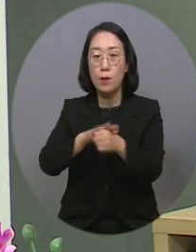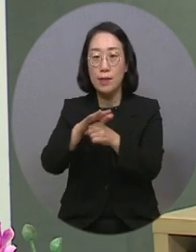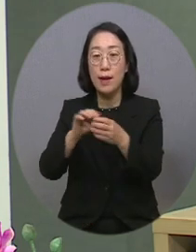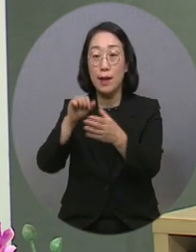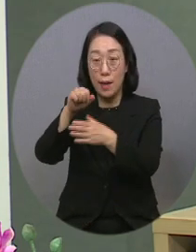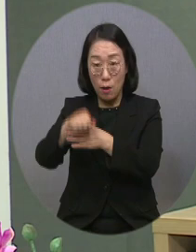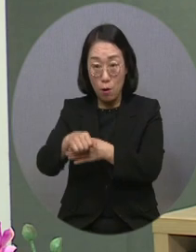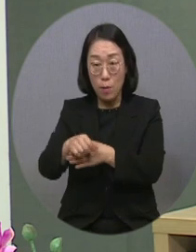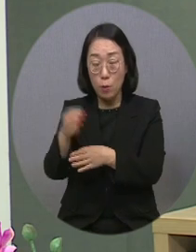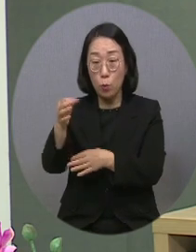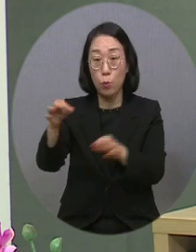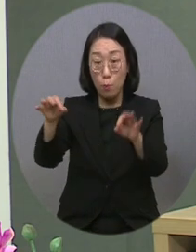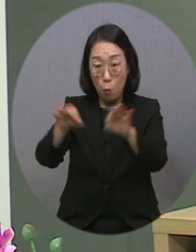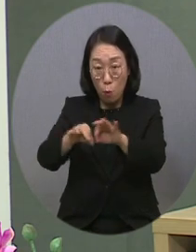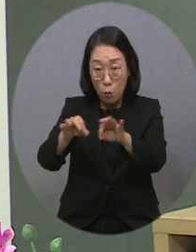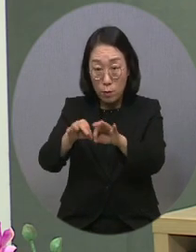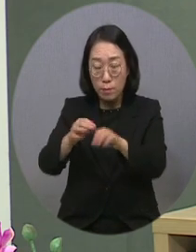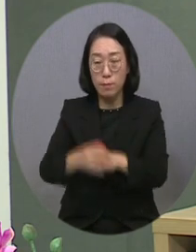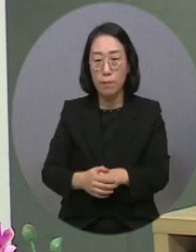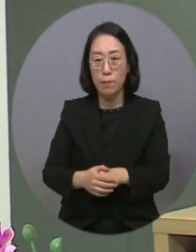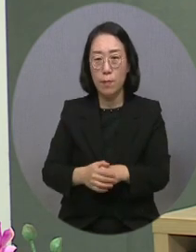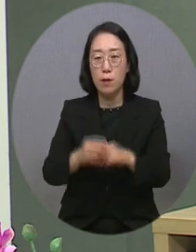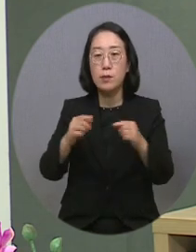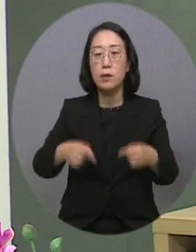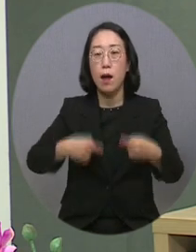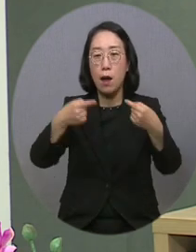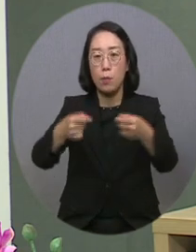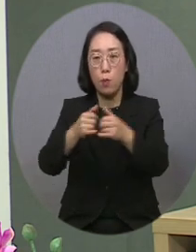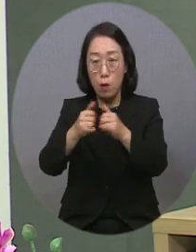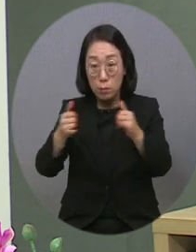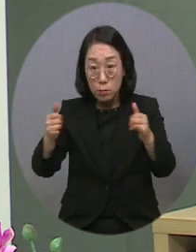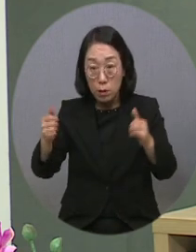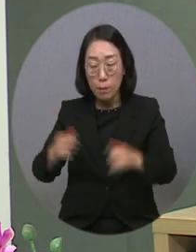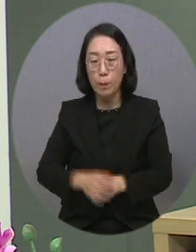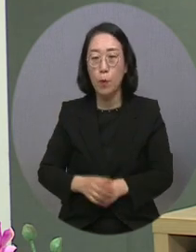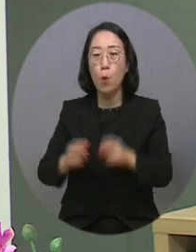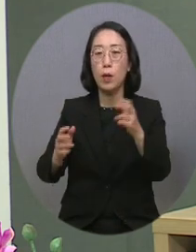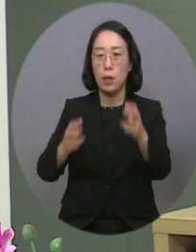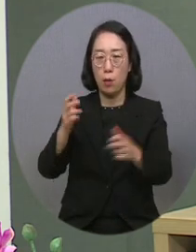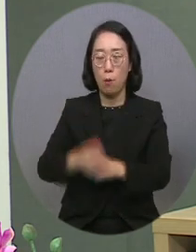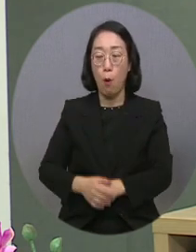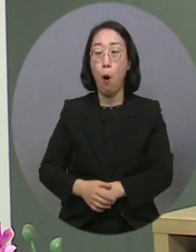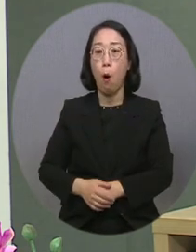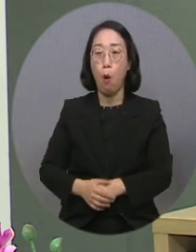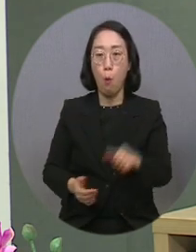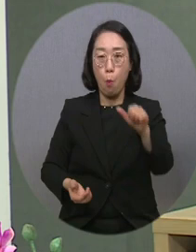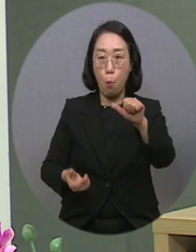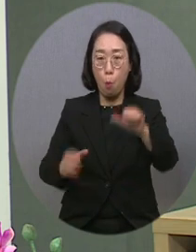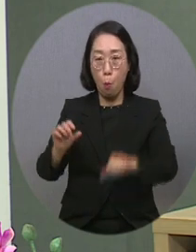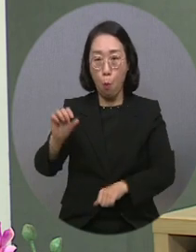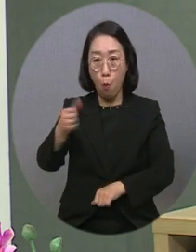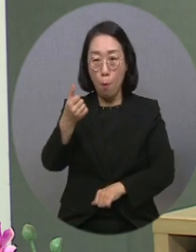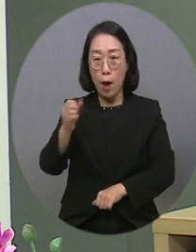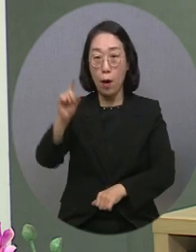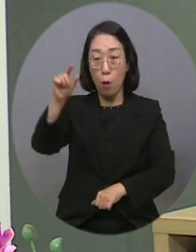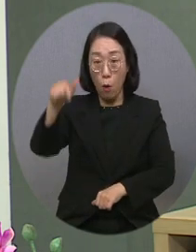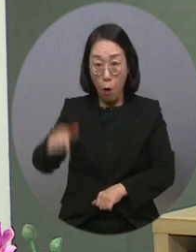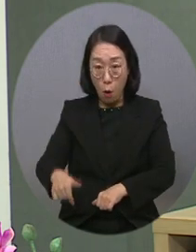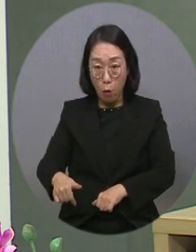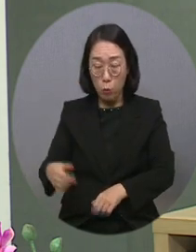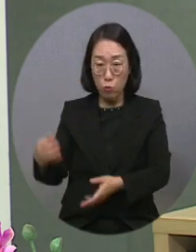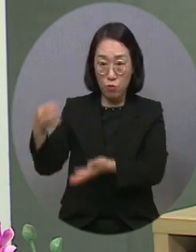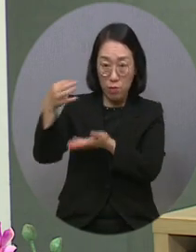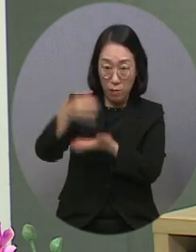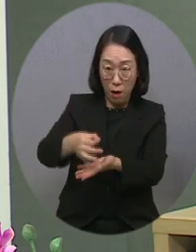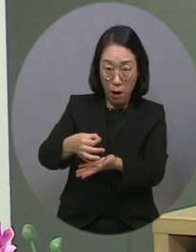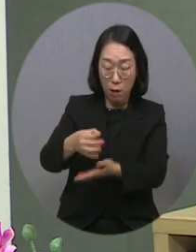모금이라든가 예. 여기에 이제 동참하시는 분들이 기업이 뭐 500억을 냈다, 뭐 300억을 냈다, 예. 뭐 이런 걸 저희가